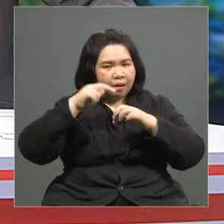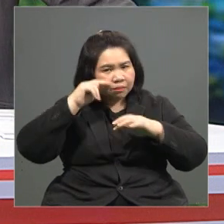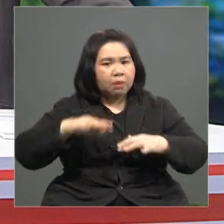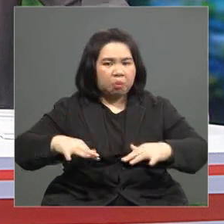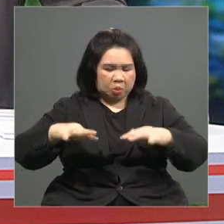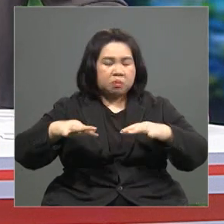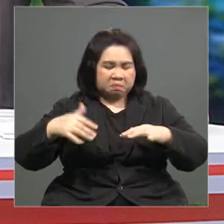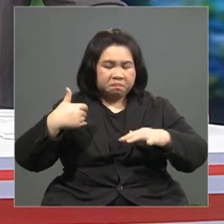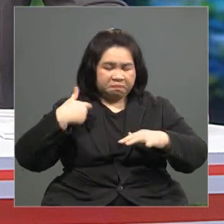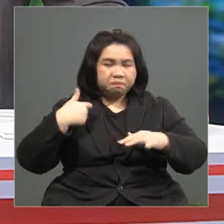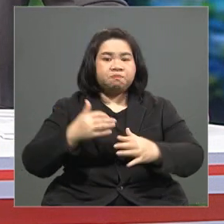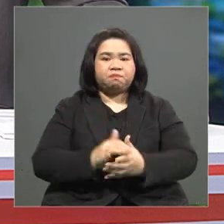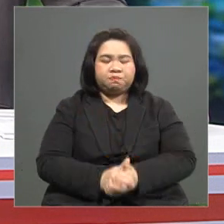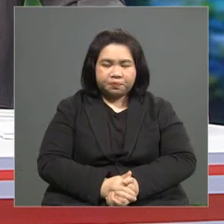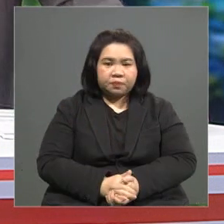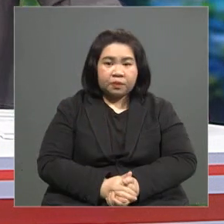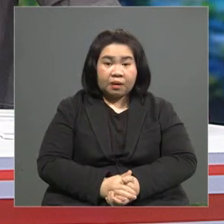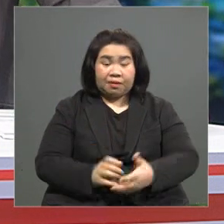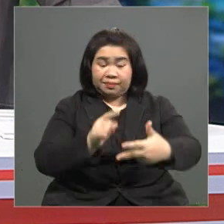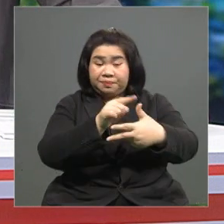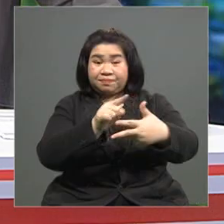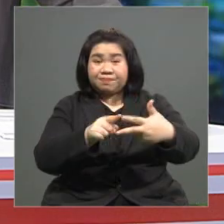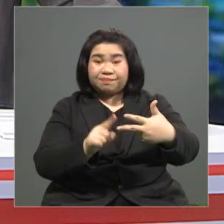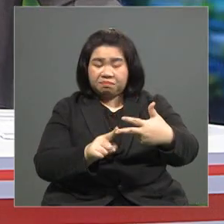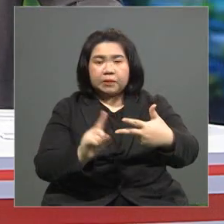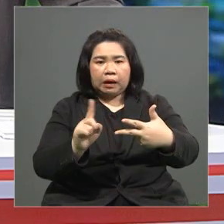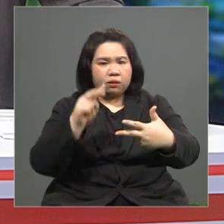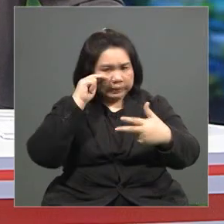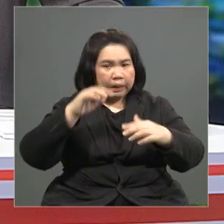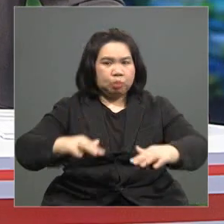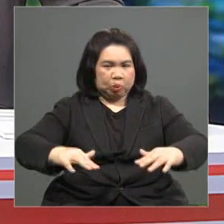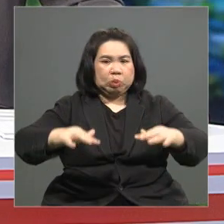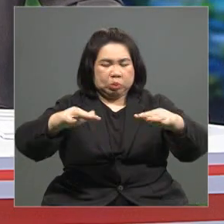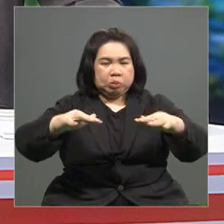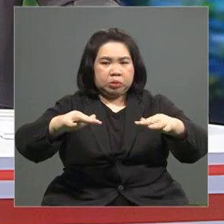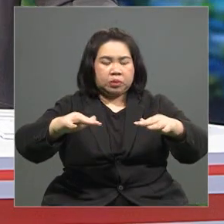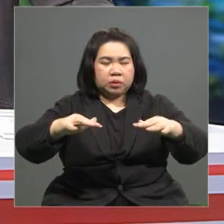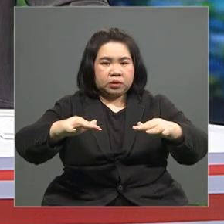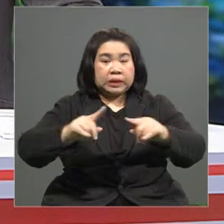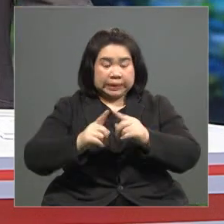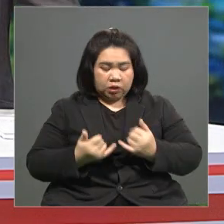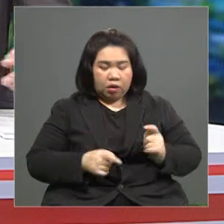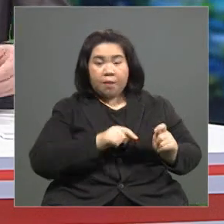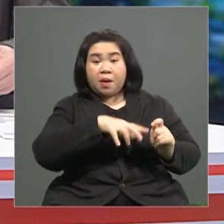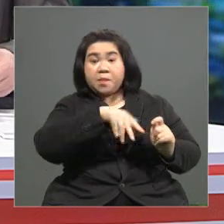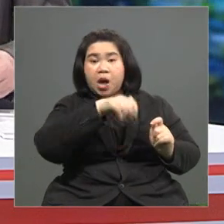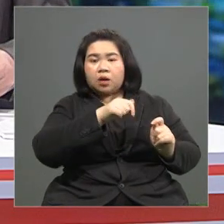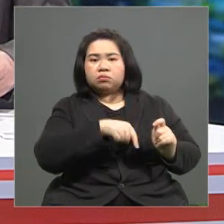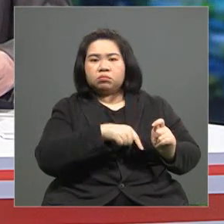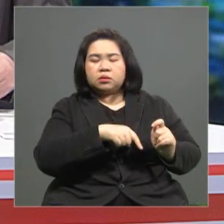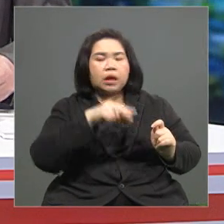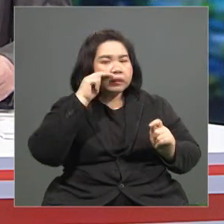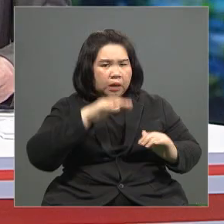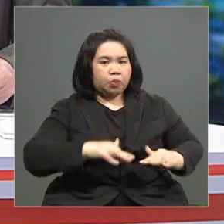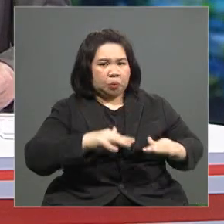ของมวลน้ำที่จะไปบางจุดใน3อําเภอที่บอกไปเมื่อสักครู่ยังคงมีน้ำท่วมสูงนะครับขณะที่ตัวเมืองเชียงใหม่เองน้ำท่วมขังอา